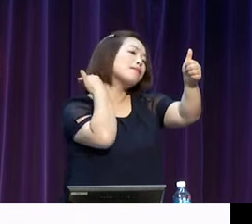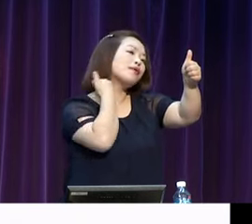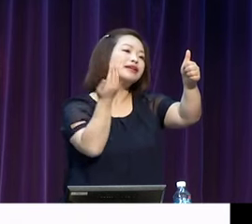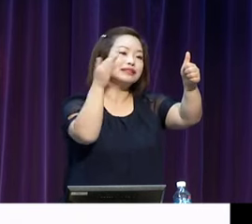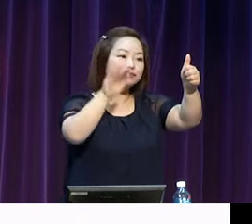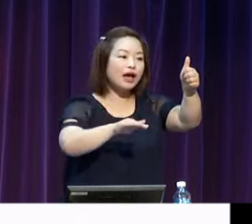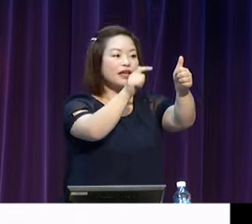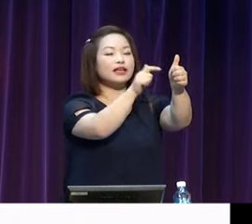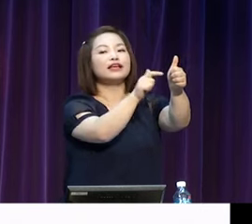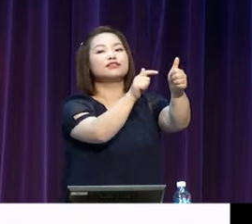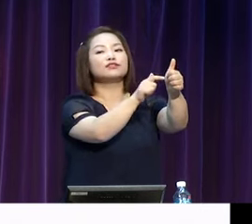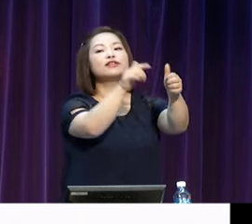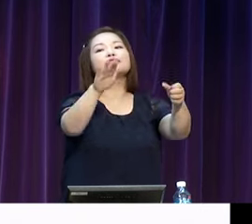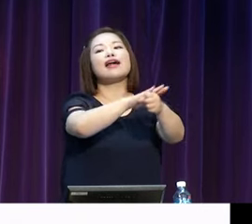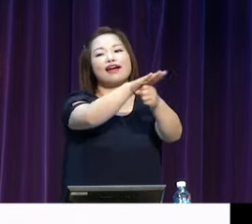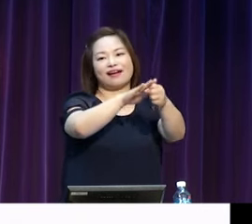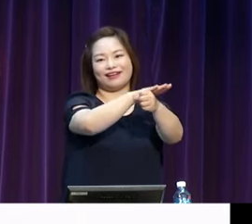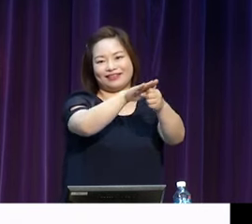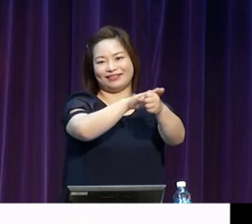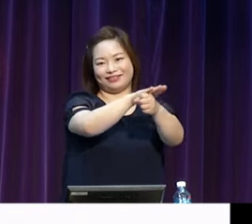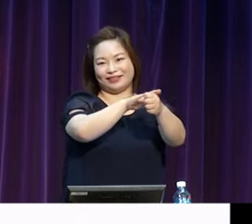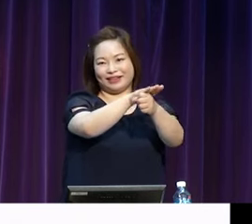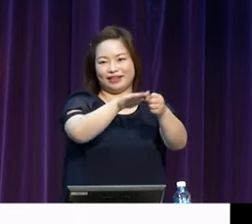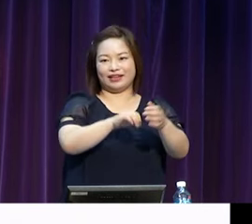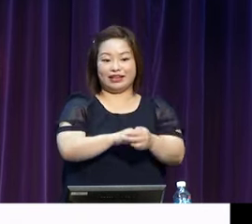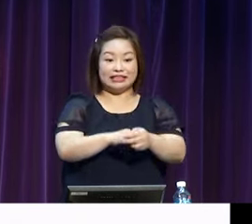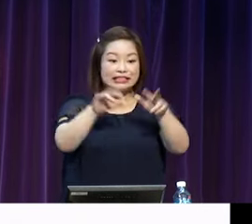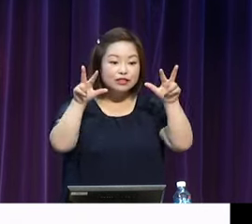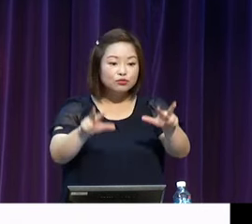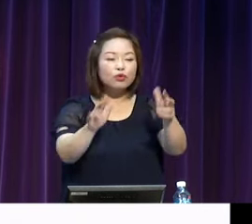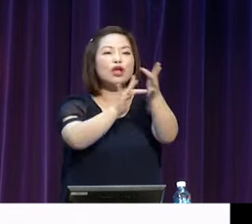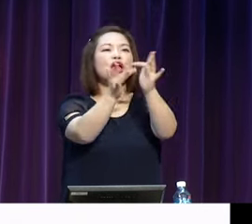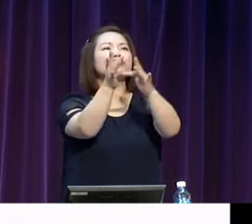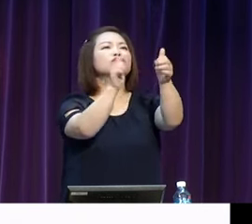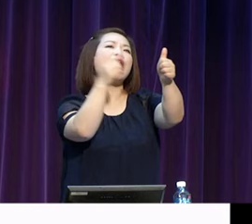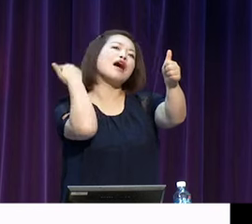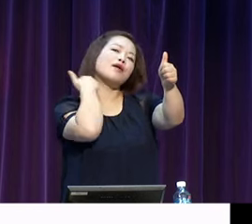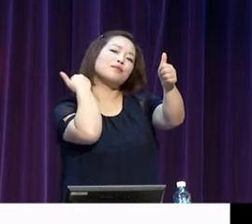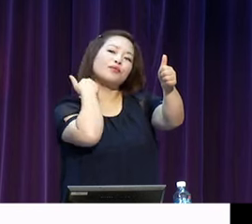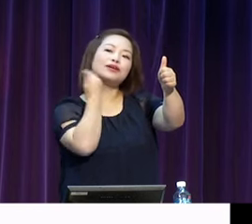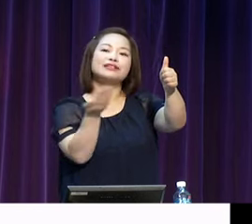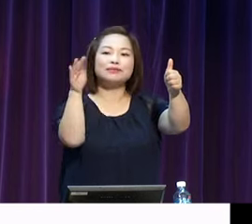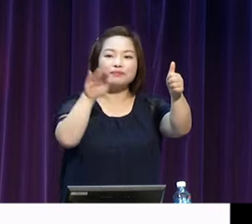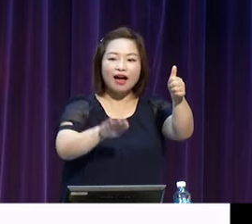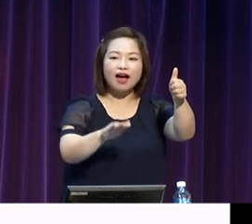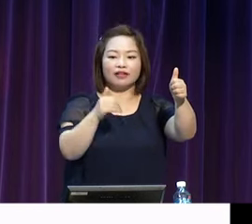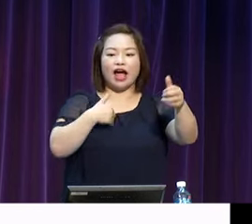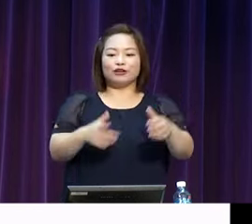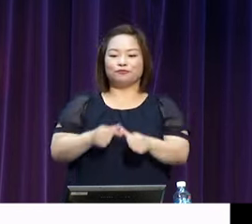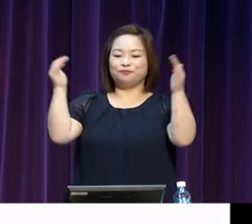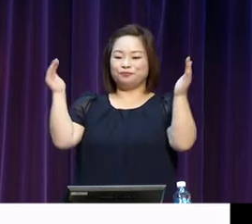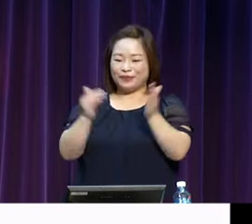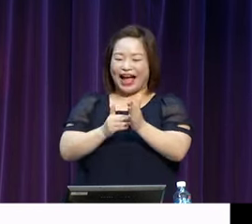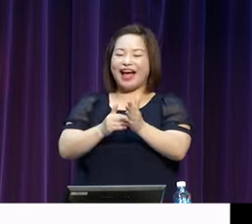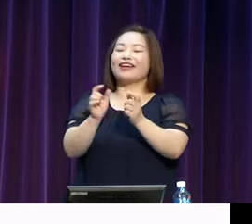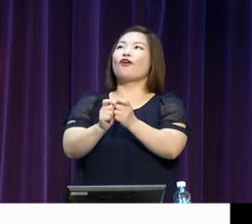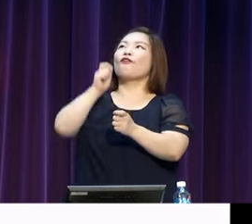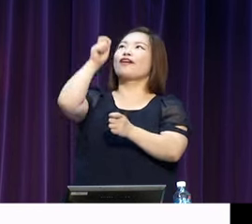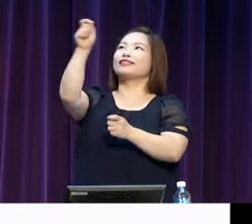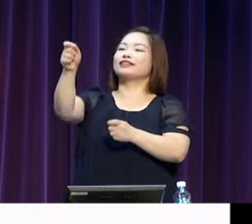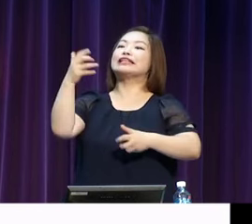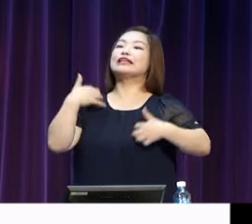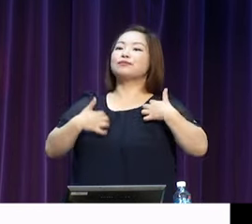사랑하는도다. 이제도 보지 못하나 믿고 말할 수 없는 영광스러운 즐거움으로 기뻐하니